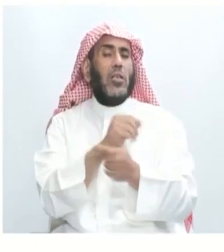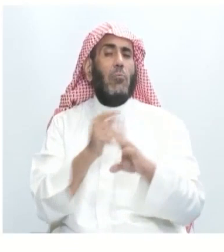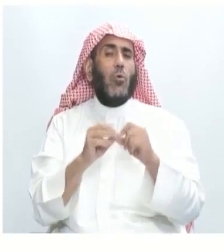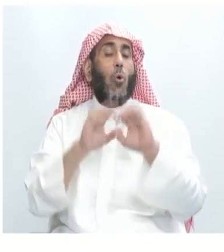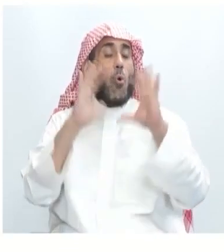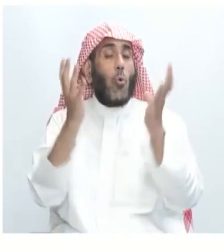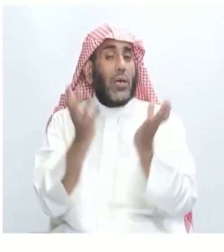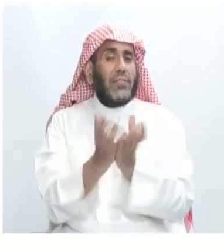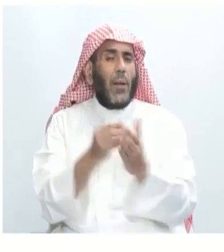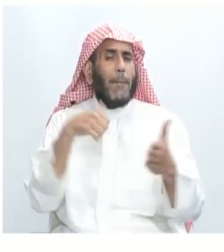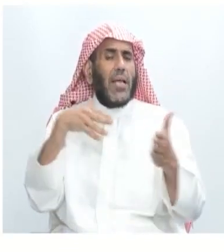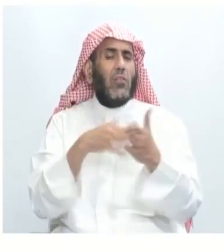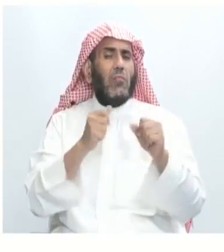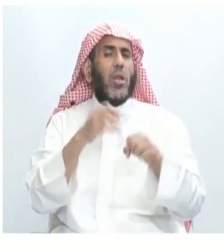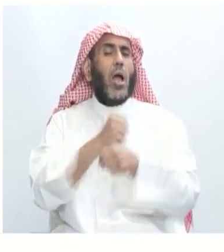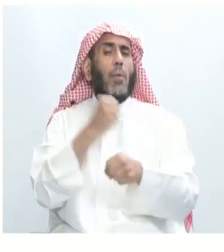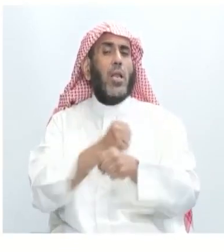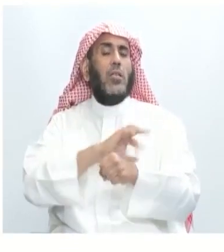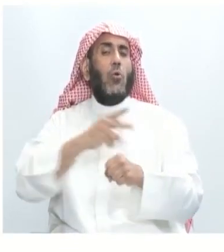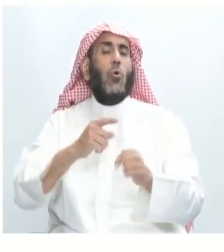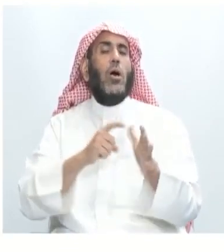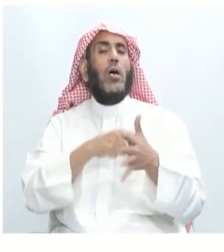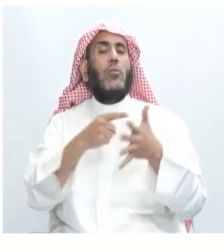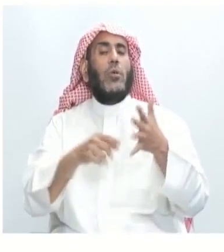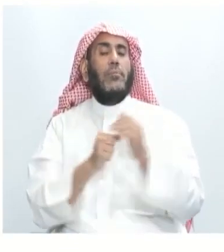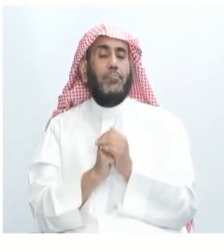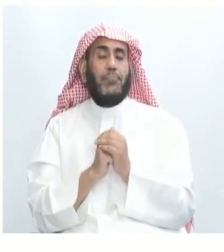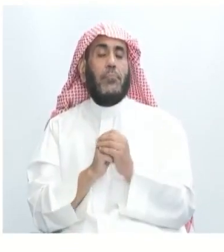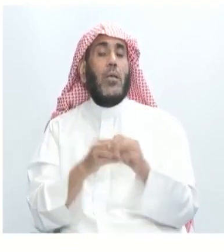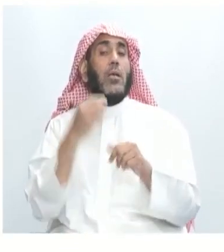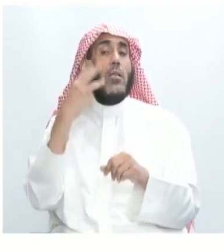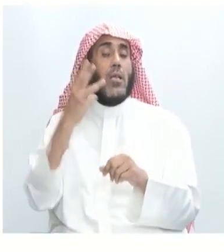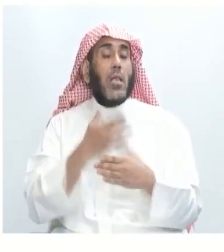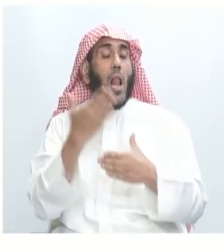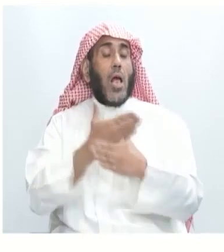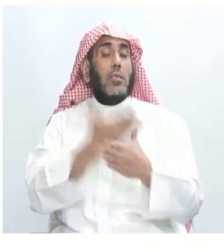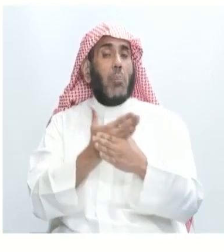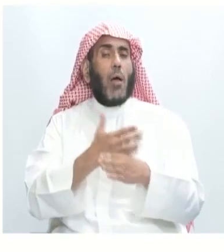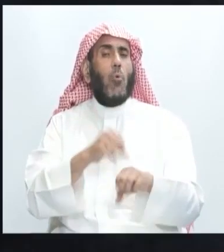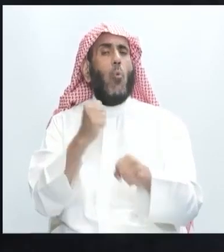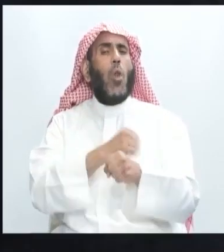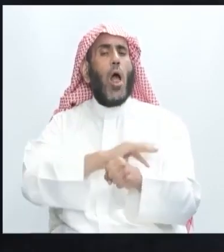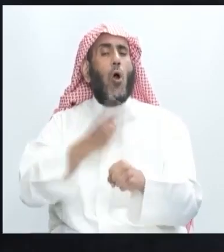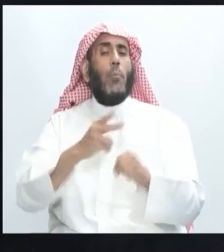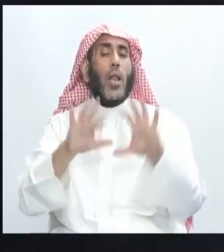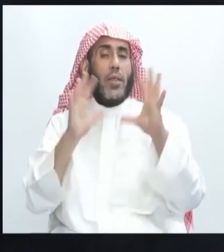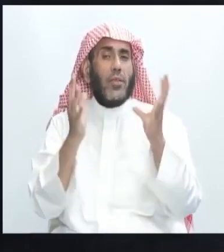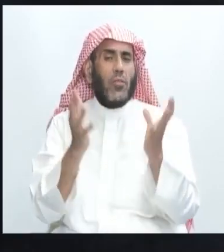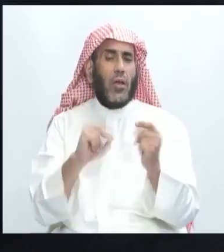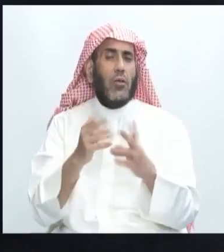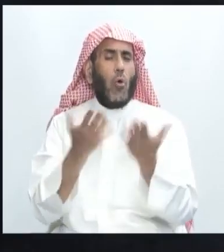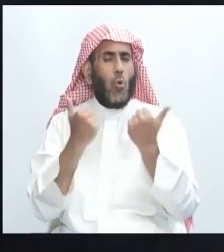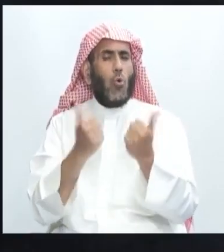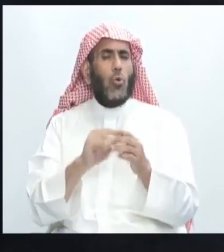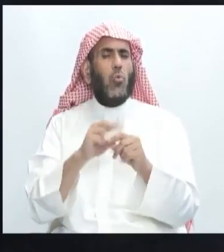واصفا ما يحدث فيها من عمليات وخطوات ثالثا الاسباب والعوامل لهذه الظاهره اذكر